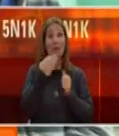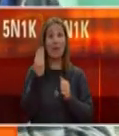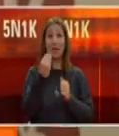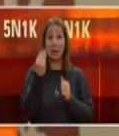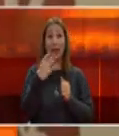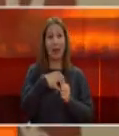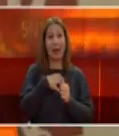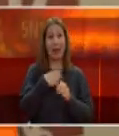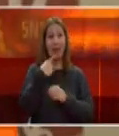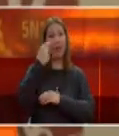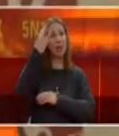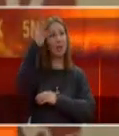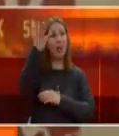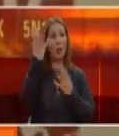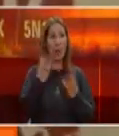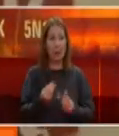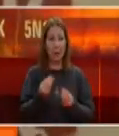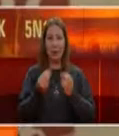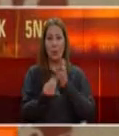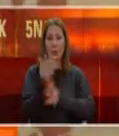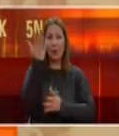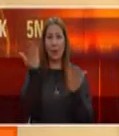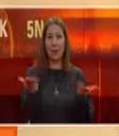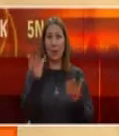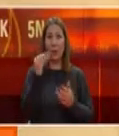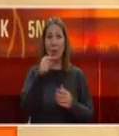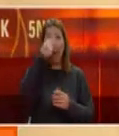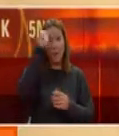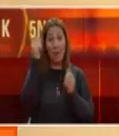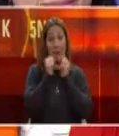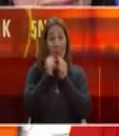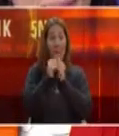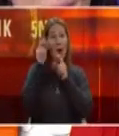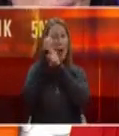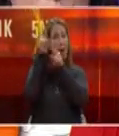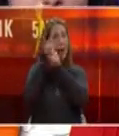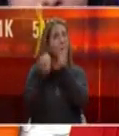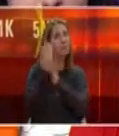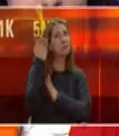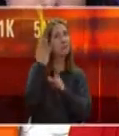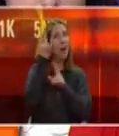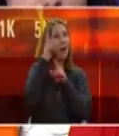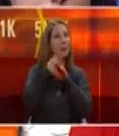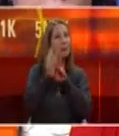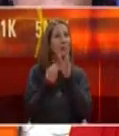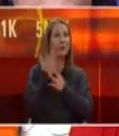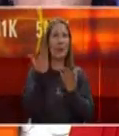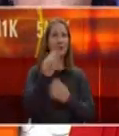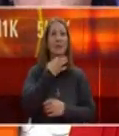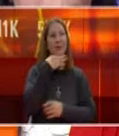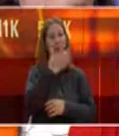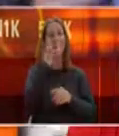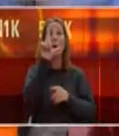gençler kendi geleceklerini kurgulayabilir hale geliyorlar ve bu imkanlarla birlikte aslında hayallerini gerçekleştirebiliyorlar. Çok teşekkür ederim.